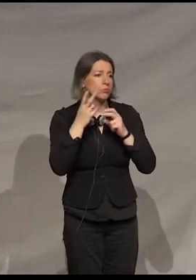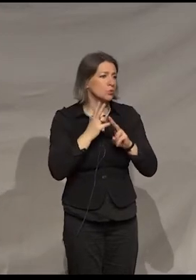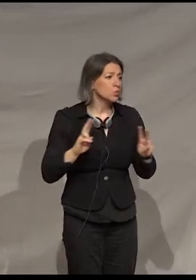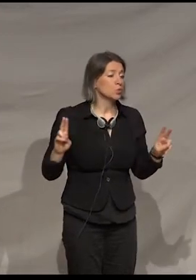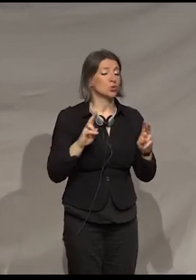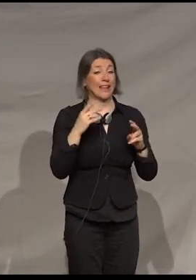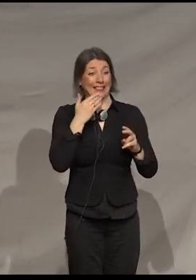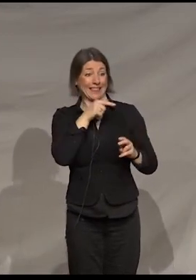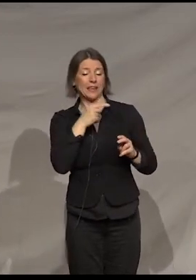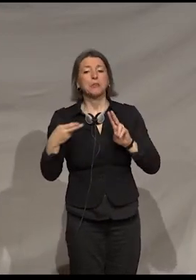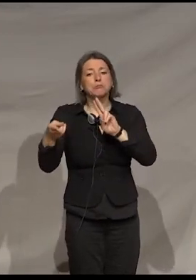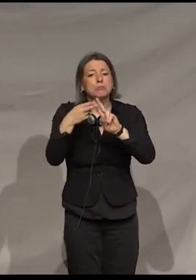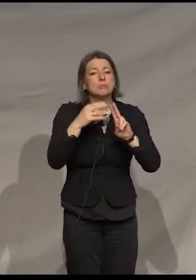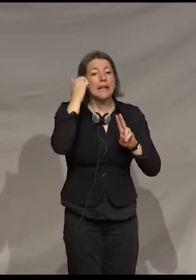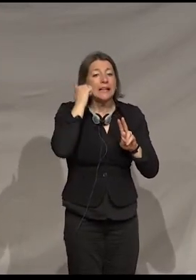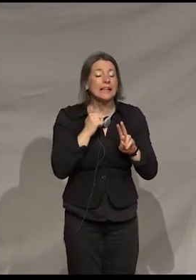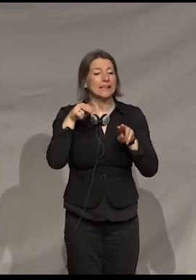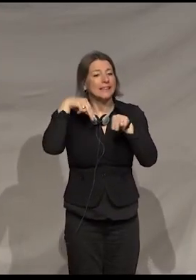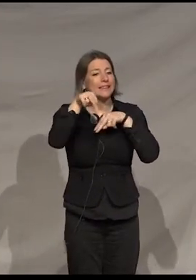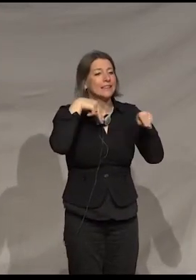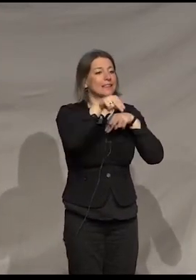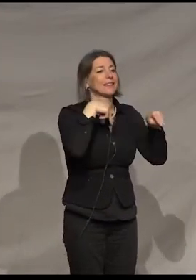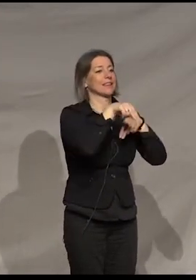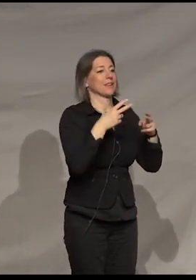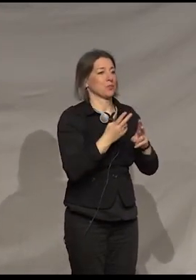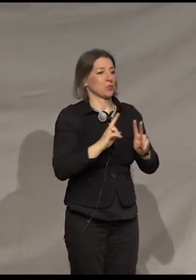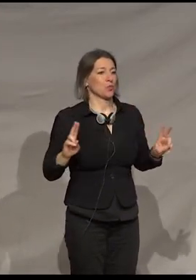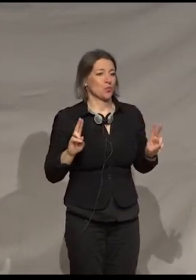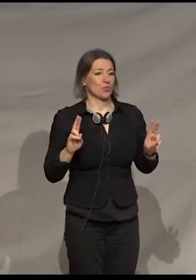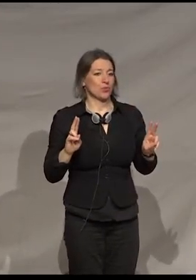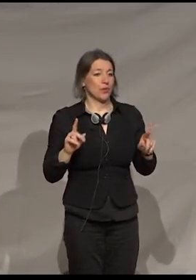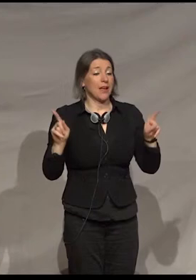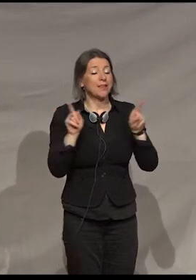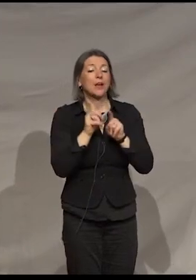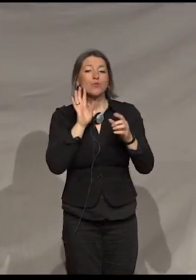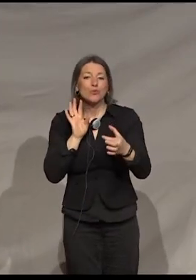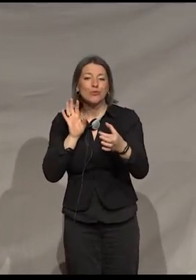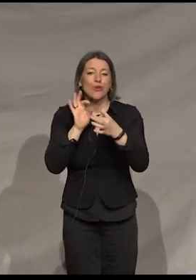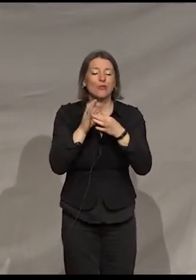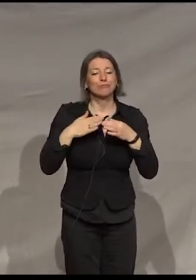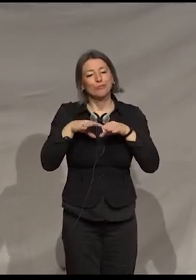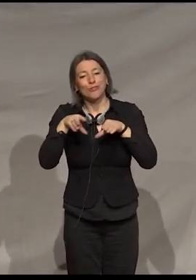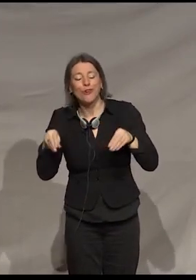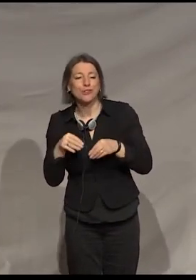lidmi, poznávám nové lidi a rád navštěvuji rodinu a přátelé.